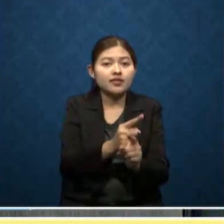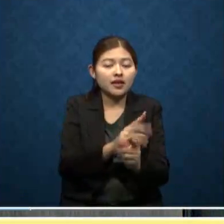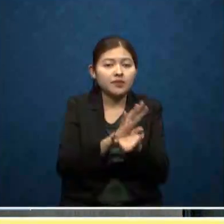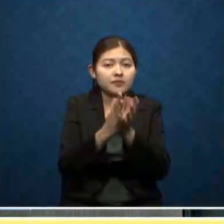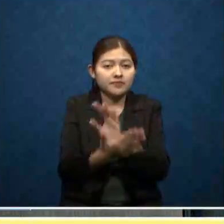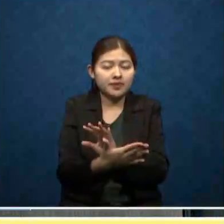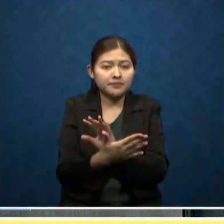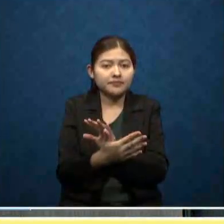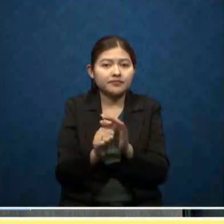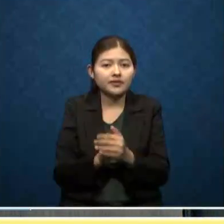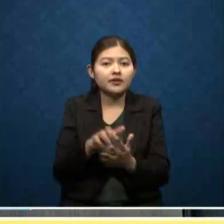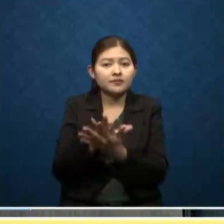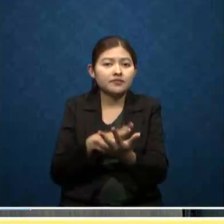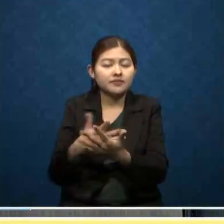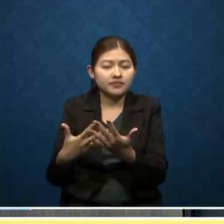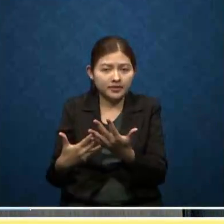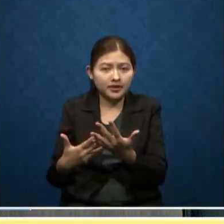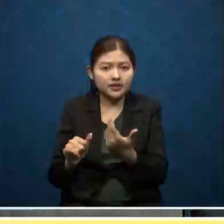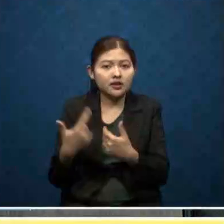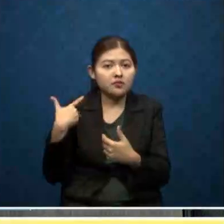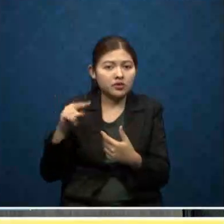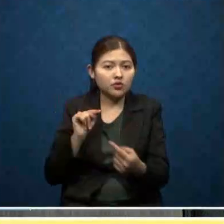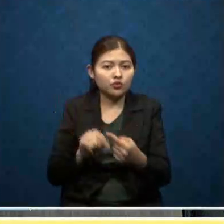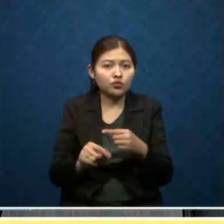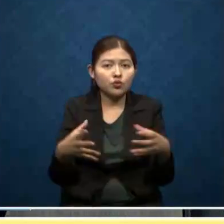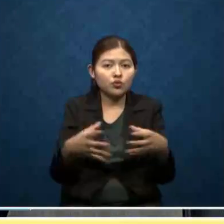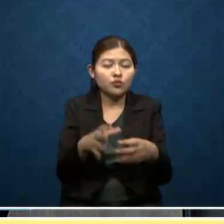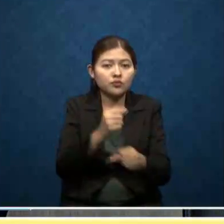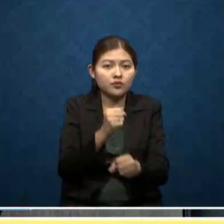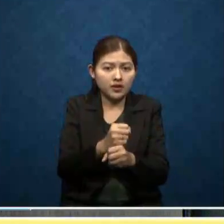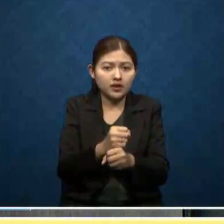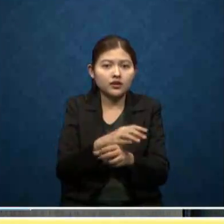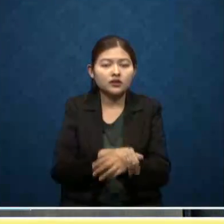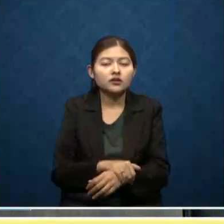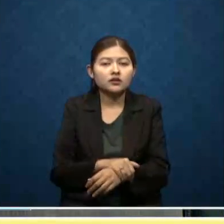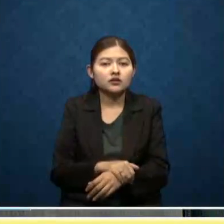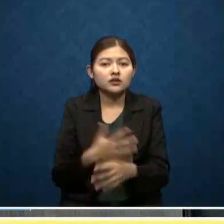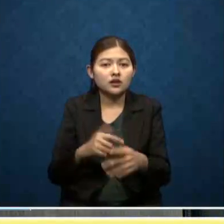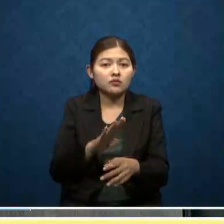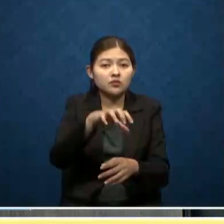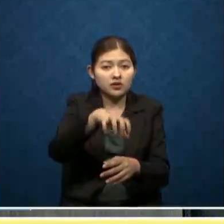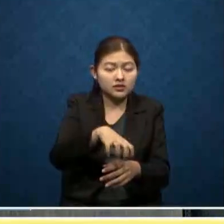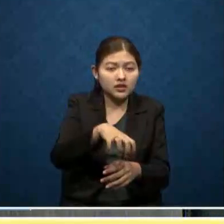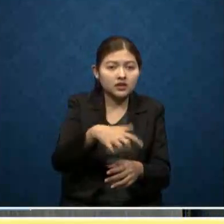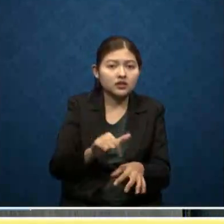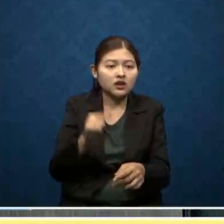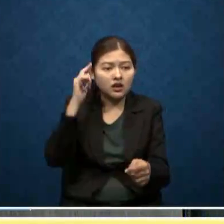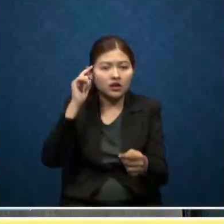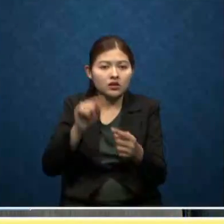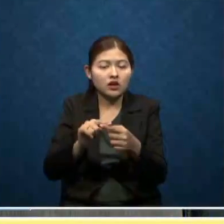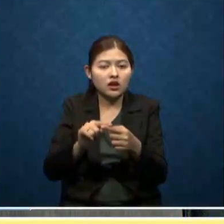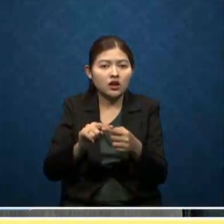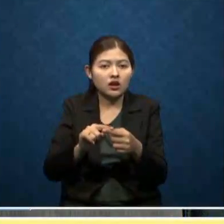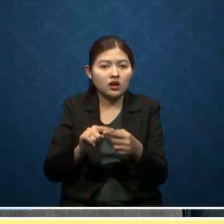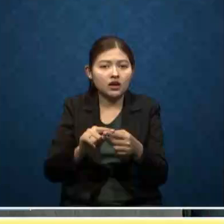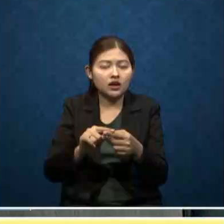เพียงการดำเนินการตามแผนเฉพาะในส่วนที่เกิดประโยชน์ต่อองค์กรเองนะครับโดยไม่ได้มุ่งสู่การเอ่อดำเนินงานที่มุ่งสู่